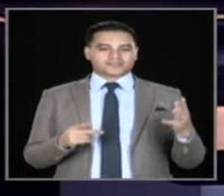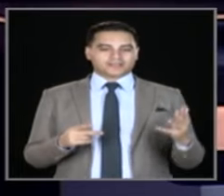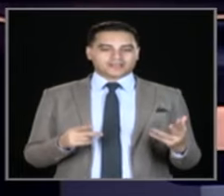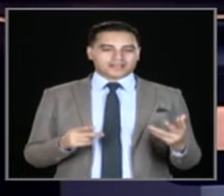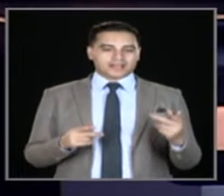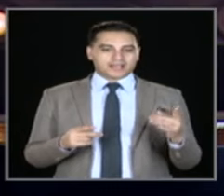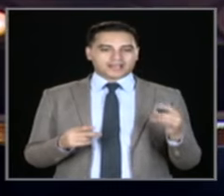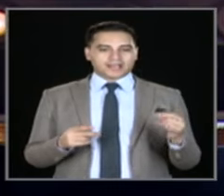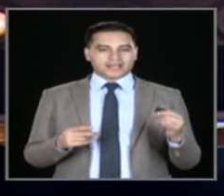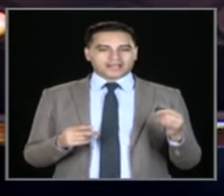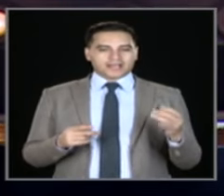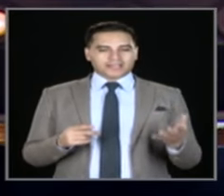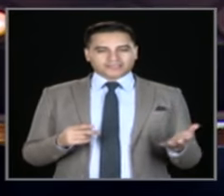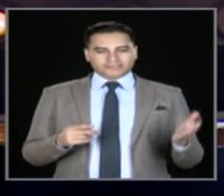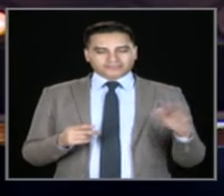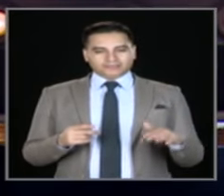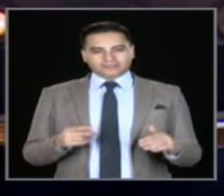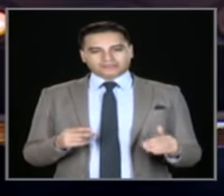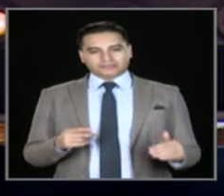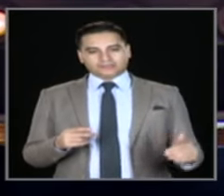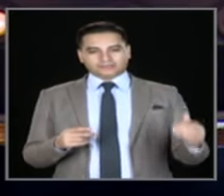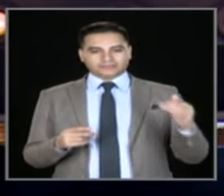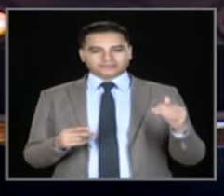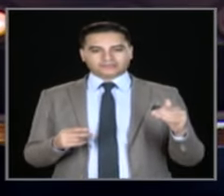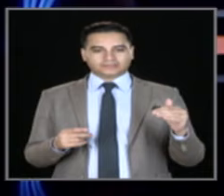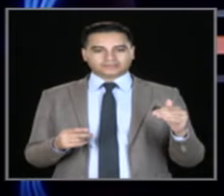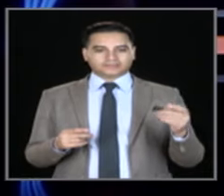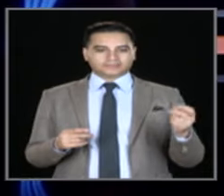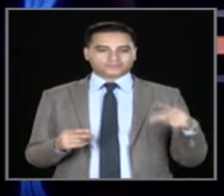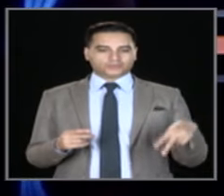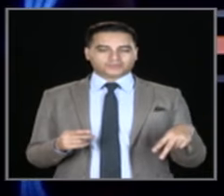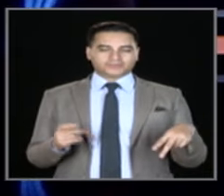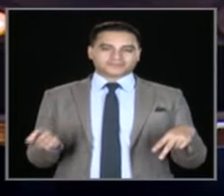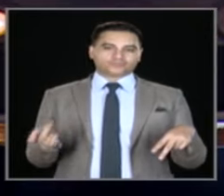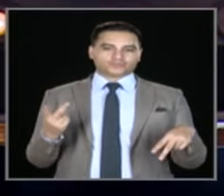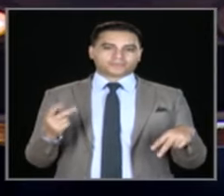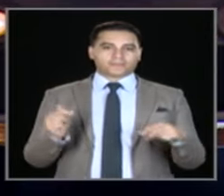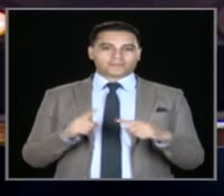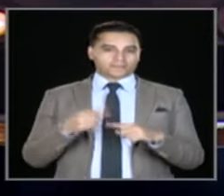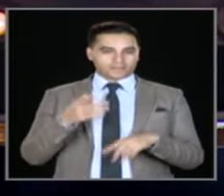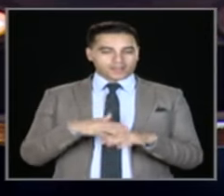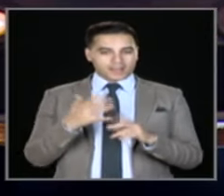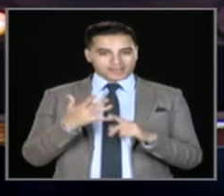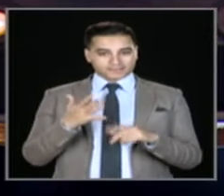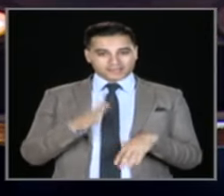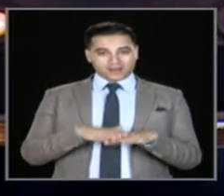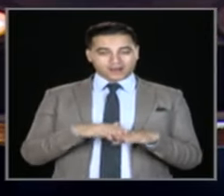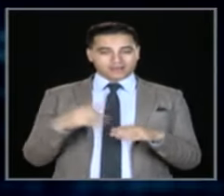كنته 50 وسبع اجابات صح بقيته 85 ودلوقتي مع الفقره الخامسه فقره ضربات